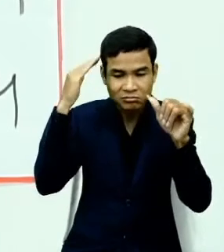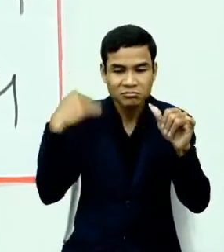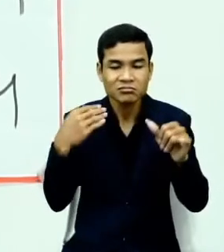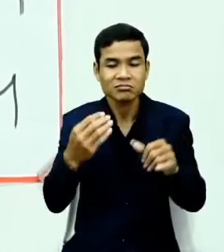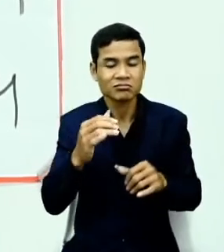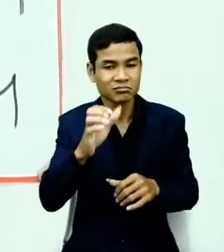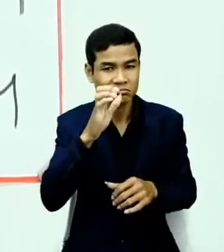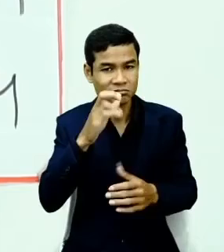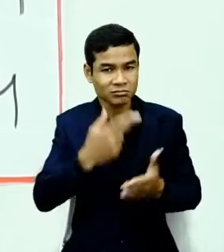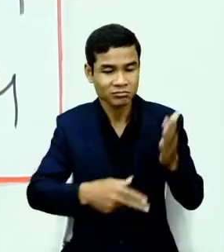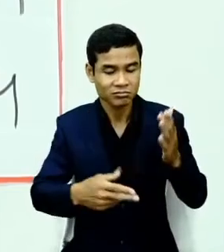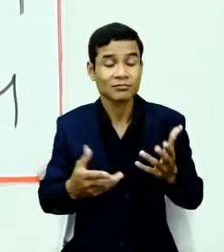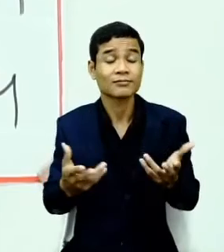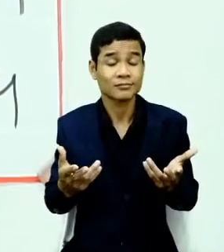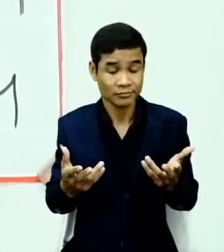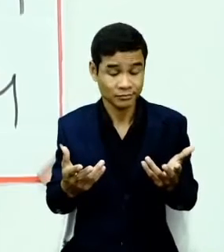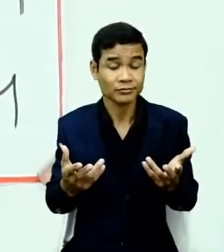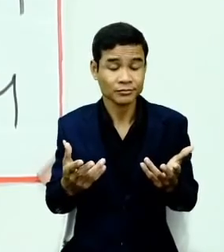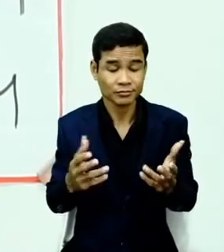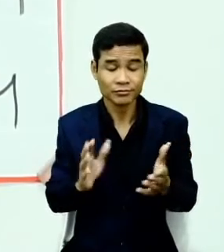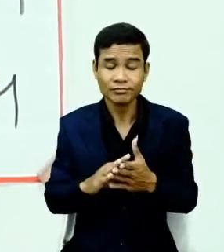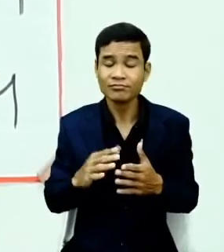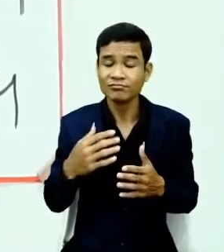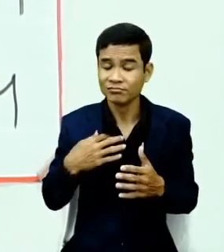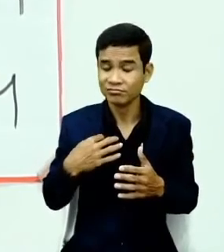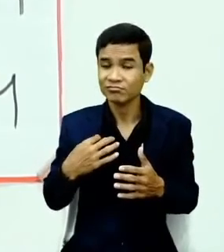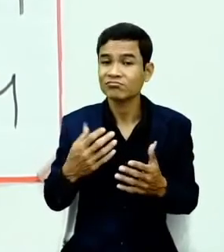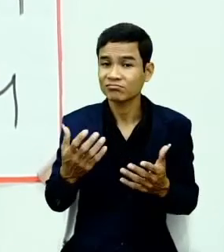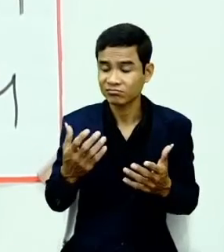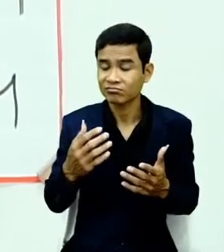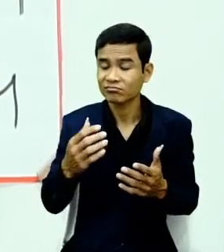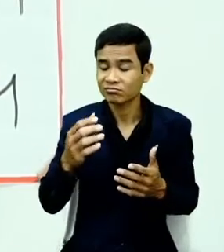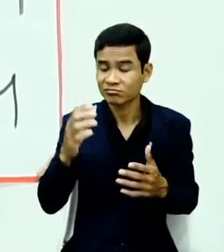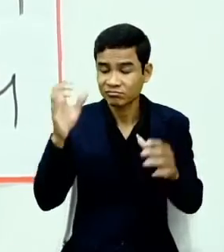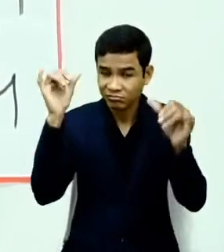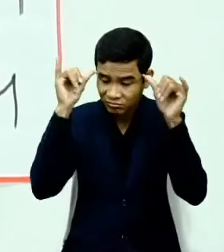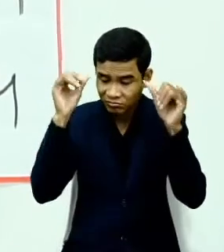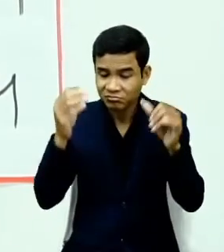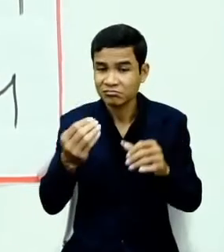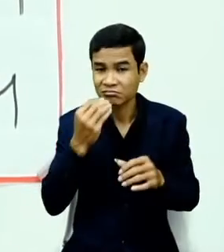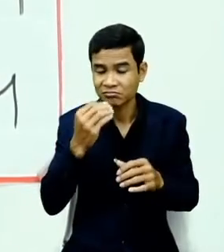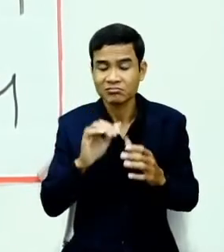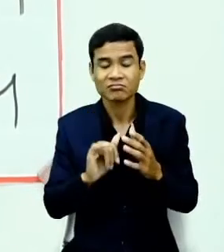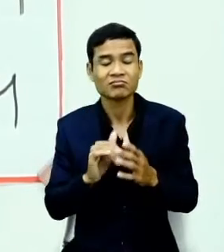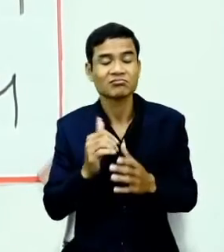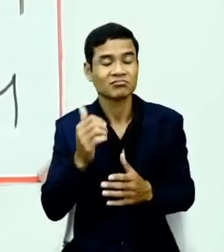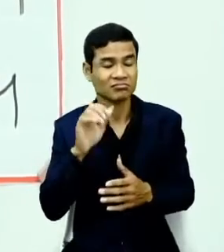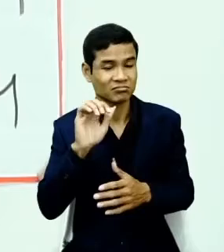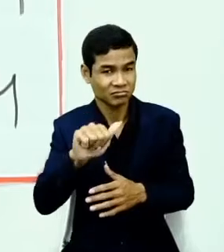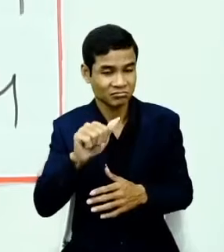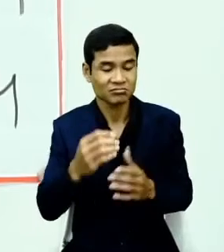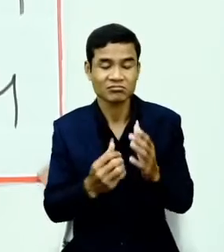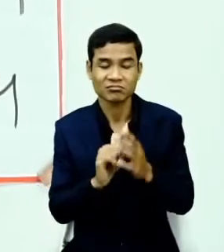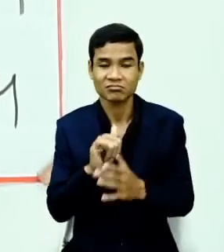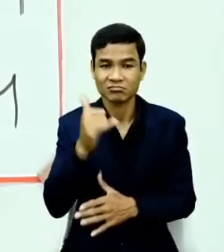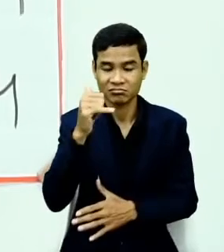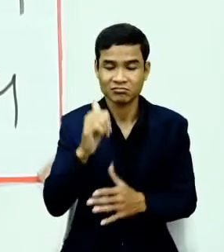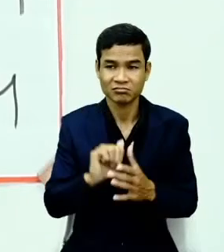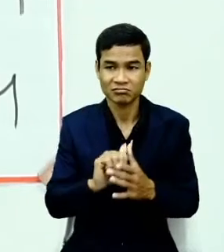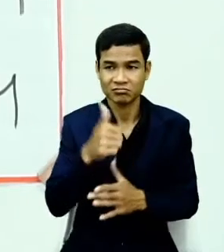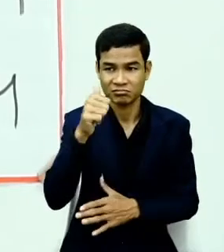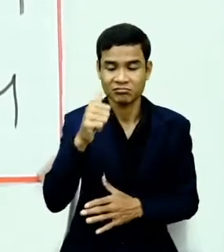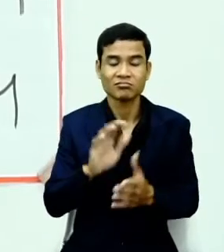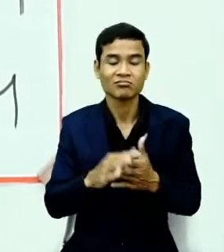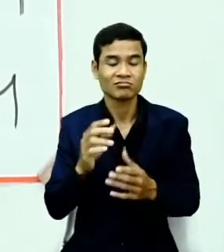ចាញូនឹងគេថាកូនីឆៃឆៃញោចាអរគុណសង្ឃឹមថាកូ